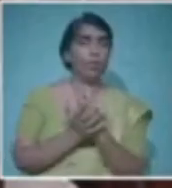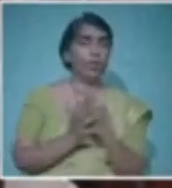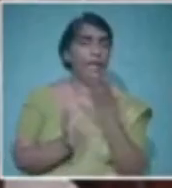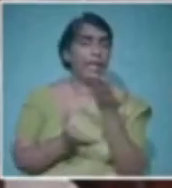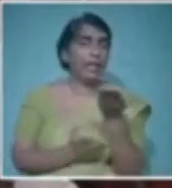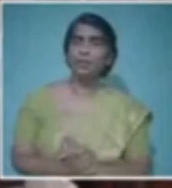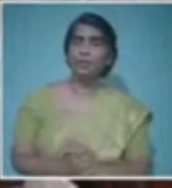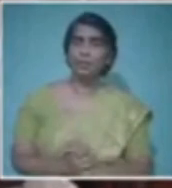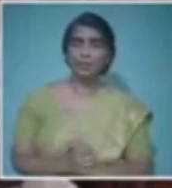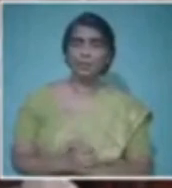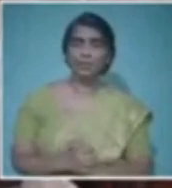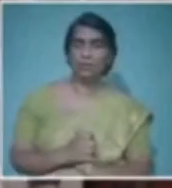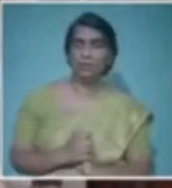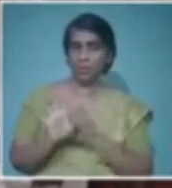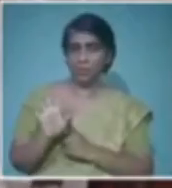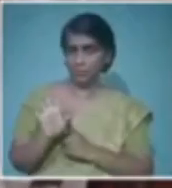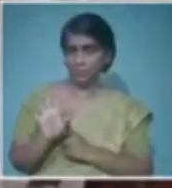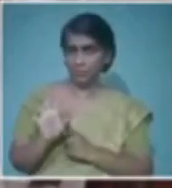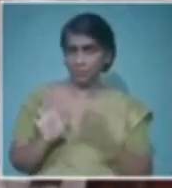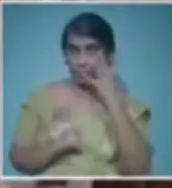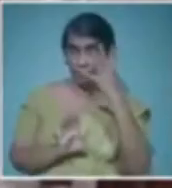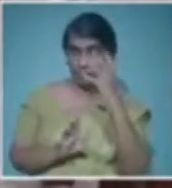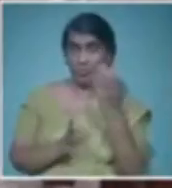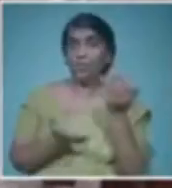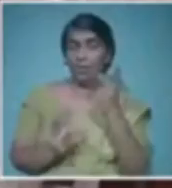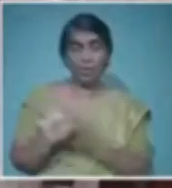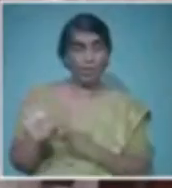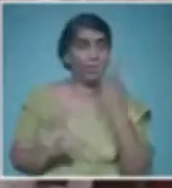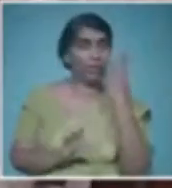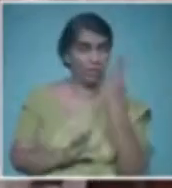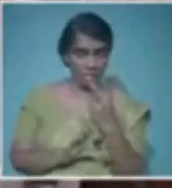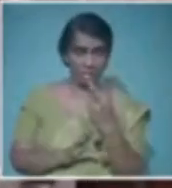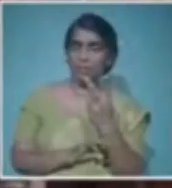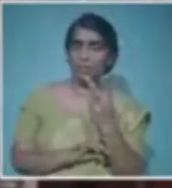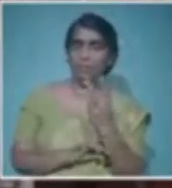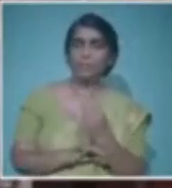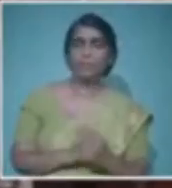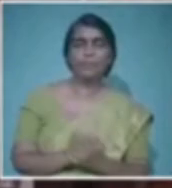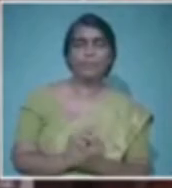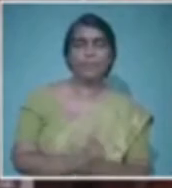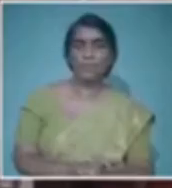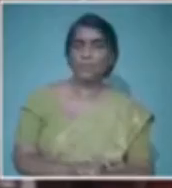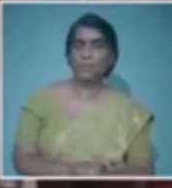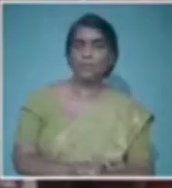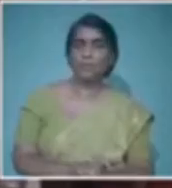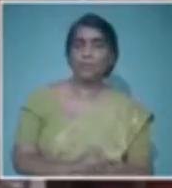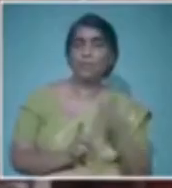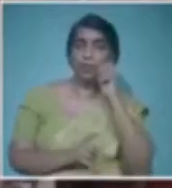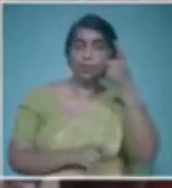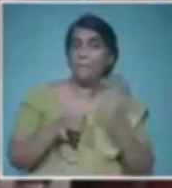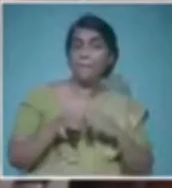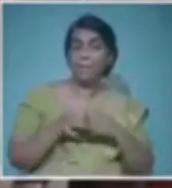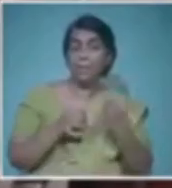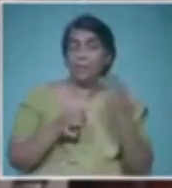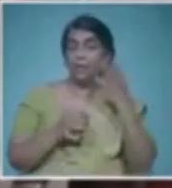அந்த 4.5 வருடங்களில் இன்னும் 2 வருடங்களில் தங்களை மக்களுக்கு இருக்கின்ற குரோதங்கள் மறந்து தங்களை